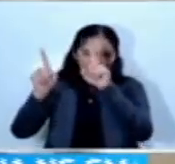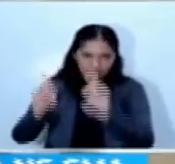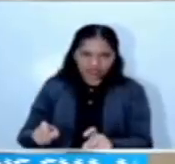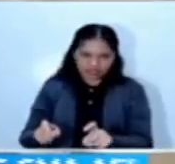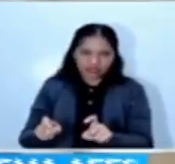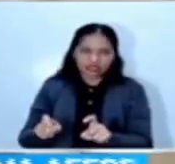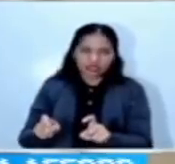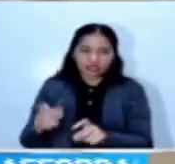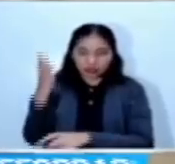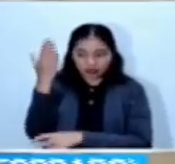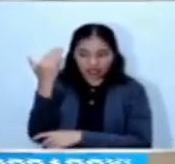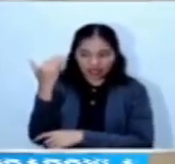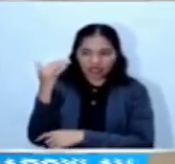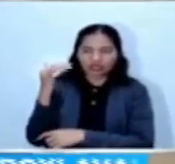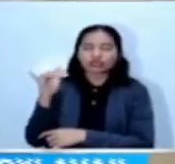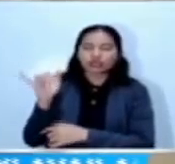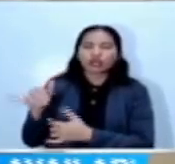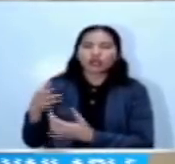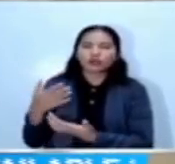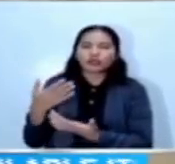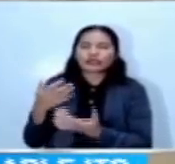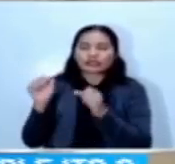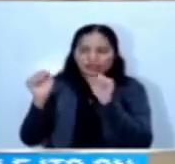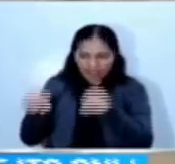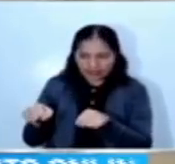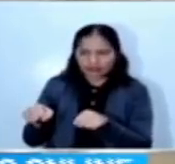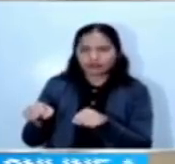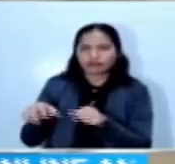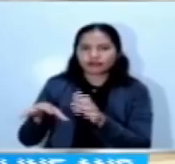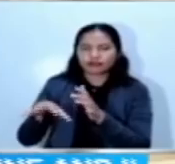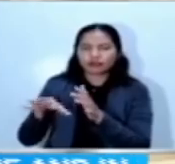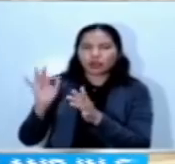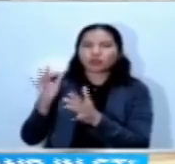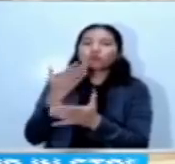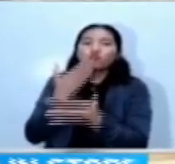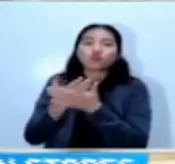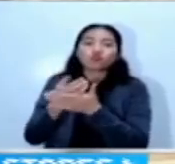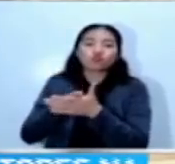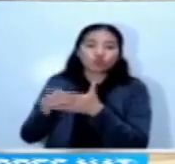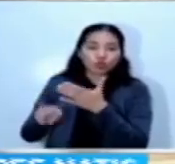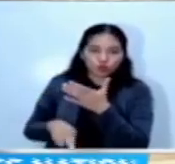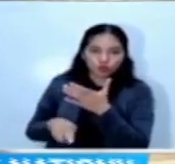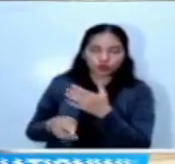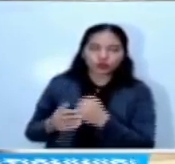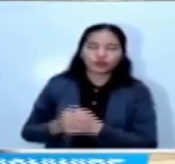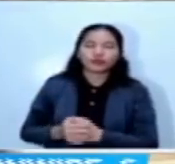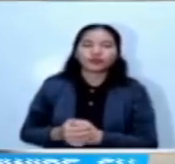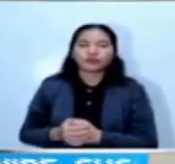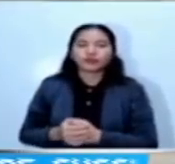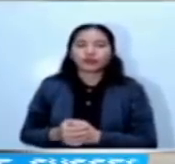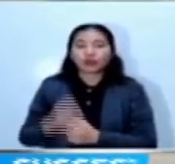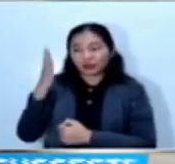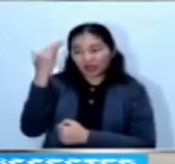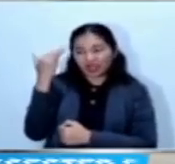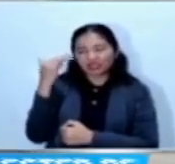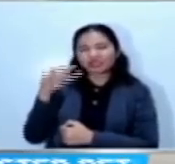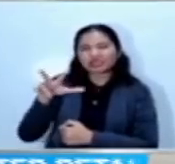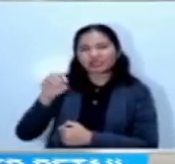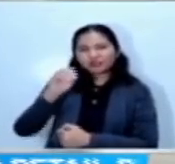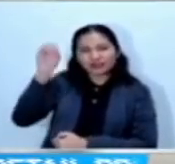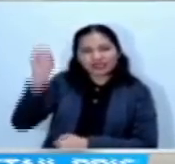yung reliability nila. Yung sinasabi natin 30%, yun yung estimate natin na possible